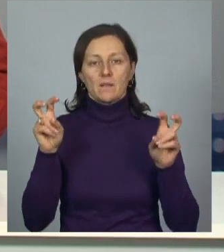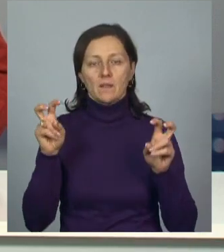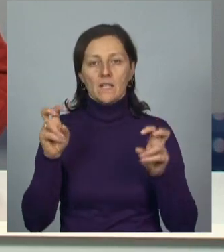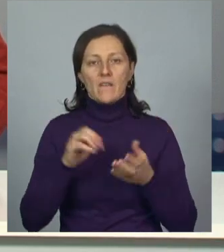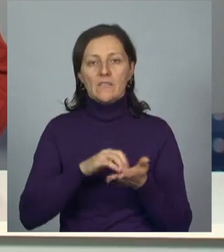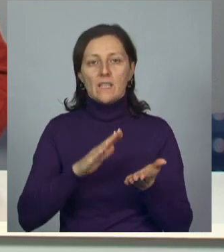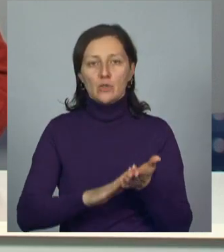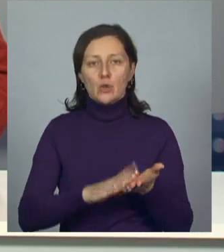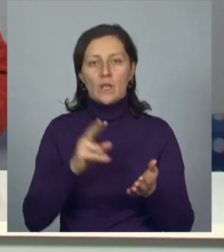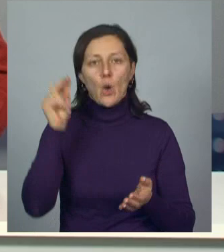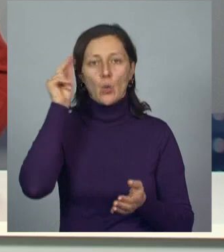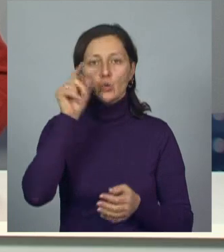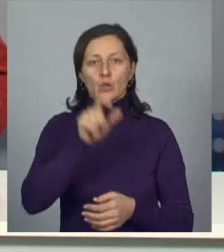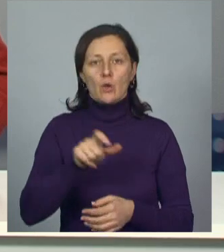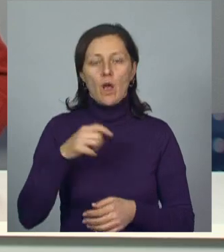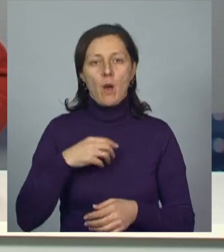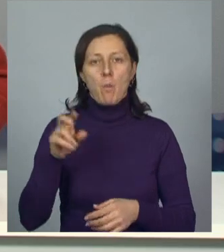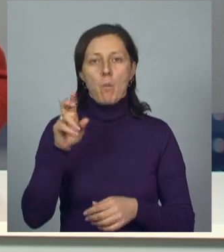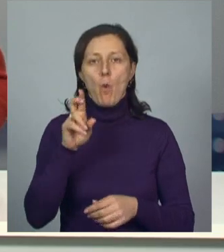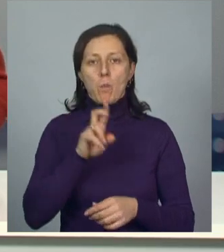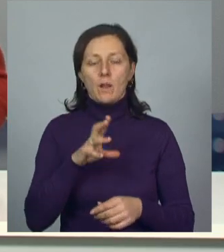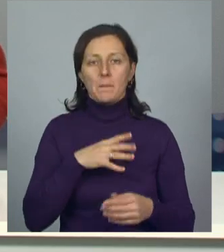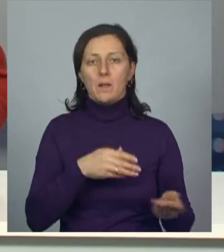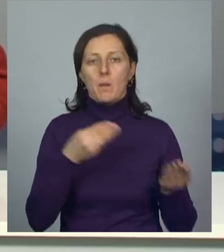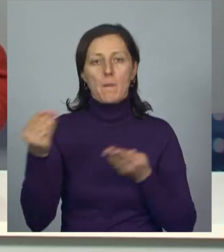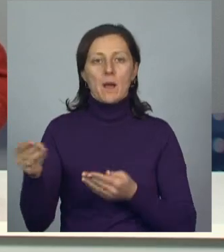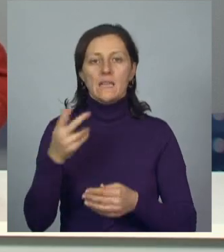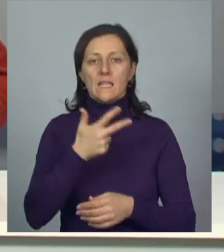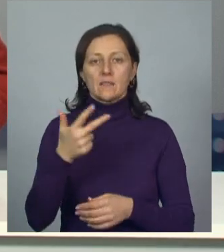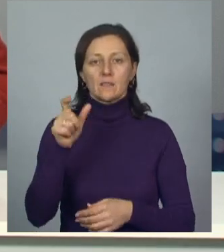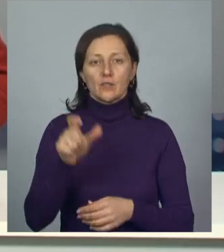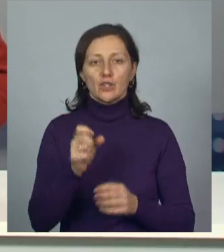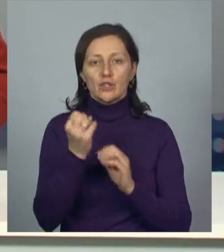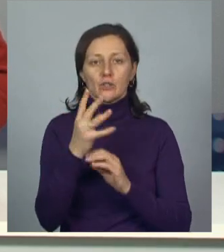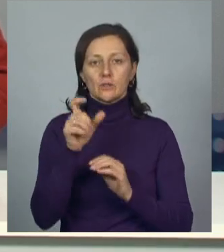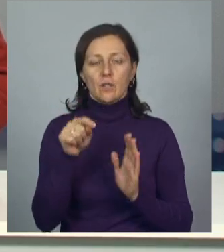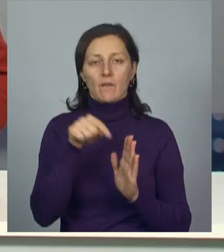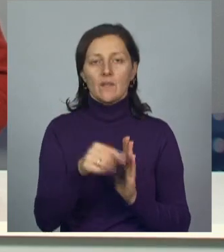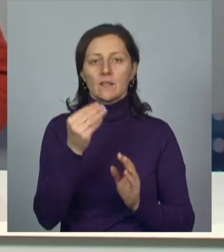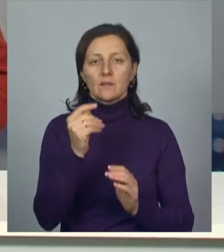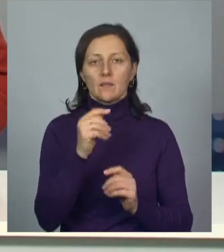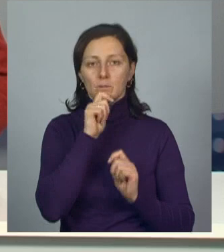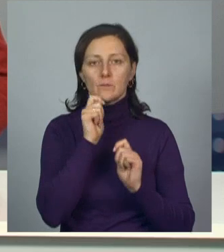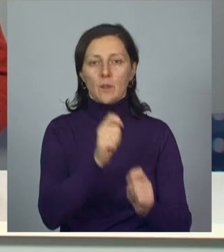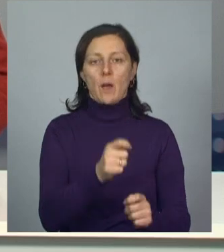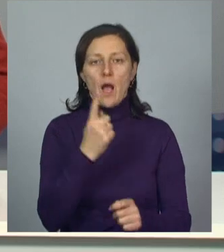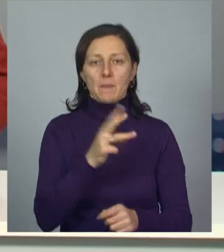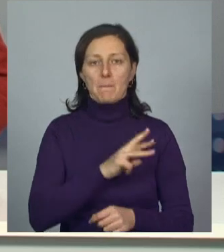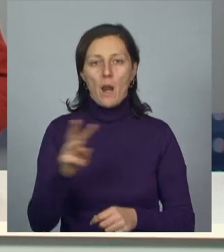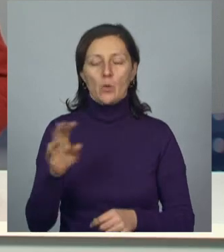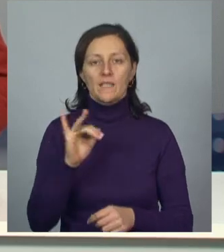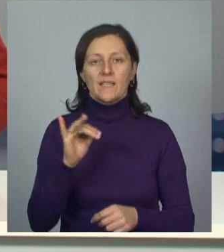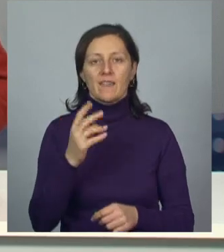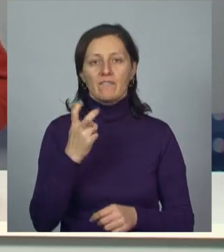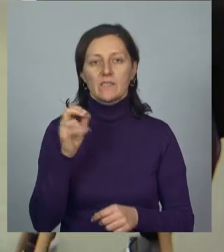для учеников нашу область представляли 34 человека. 14 из них отмечены денежными премиями по 1 000 000 и по